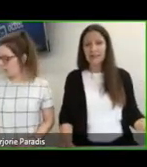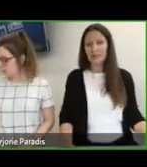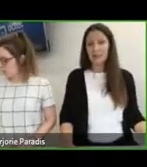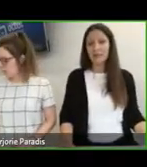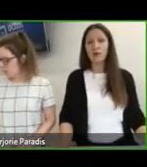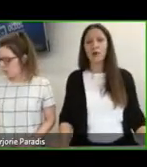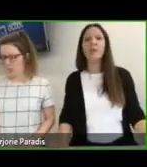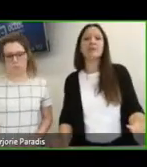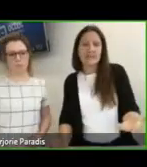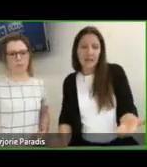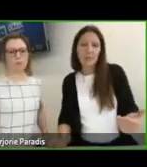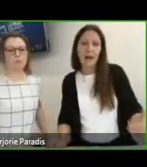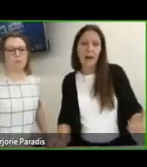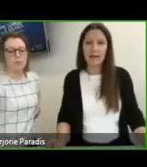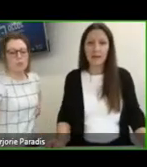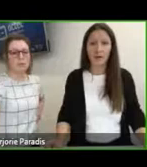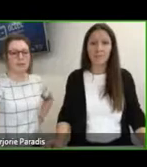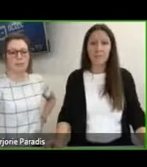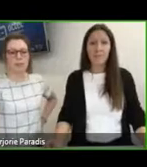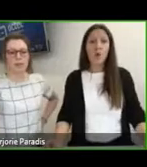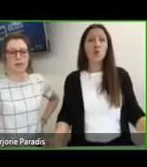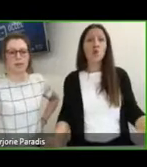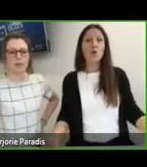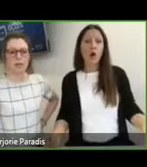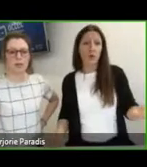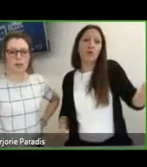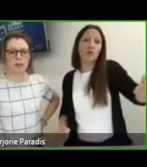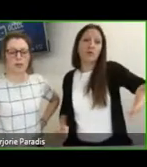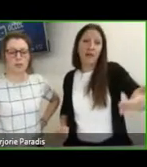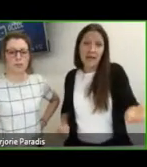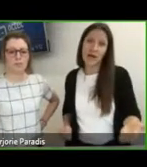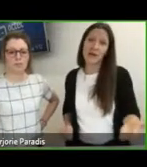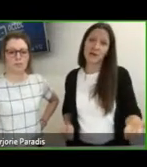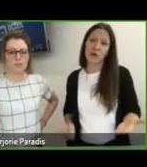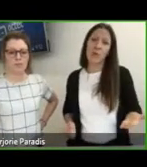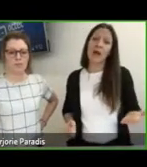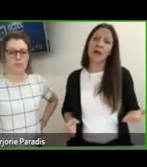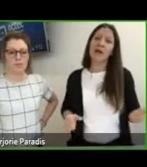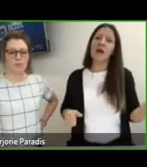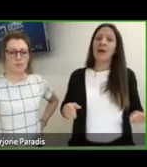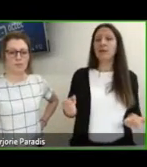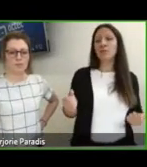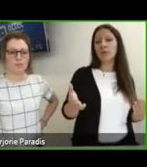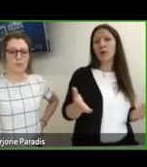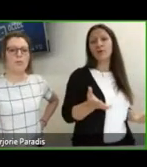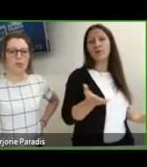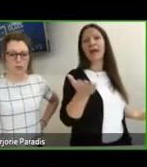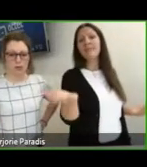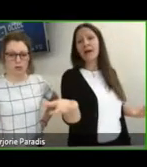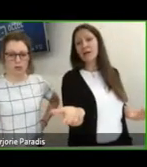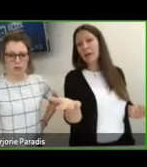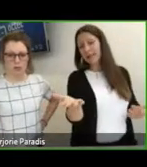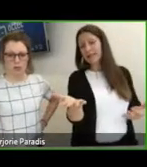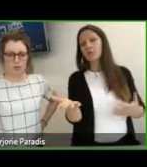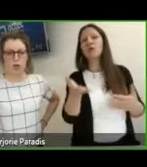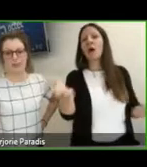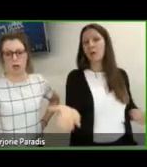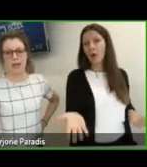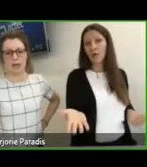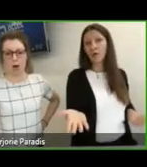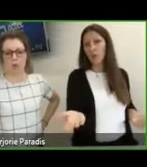des situations comme celle-là, par exemple. Oui. Où on a une vraie image d'un parc et où on a une vraie image, par exemple,